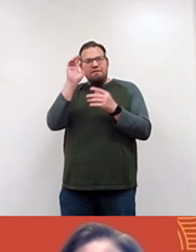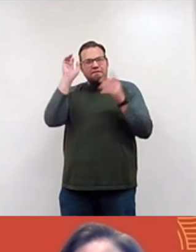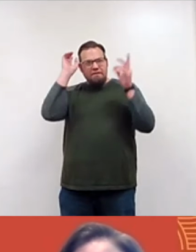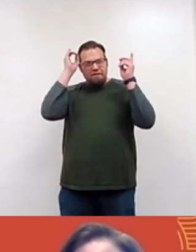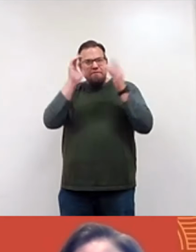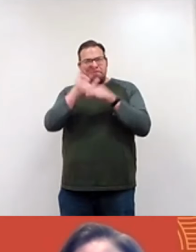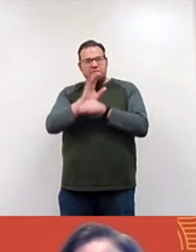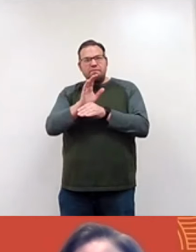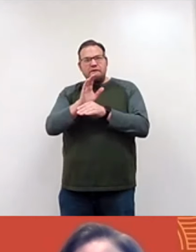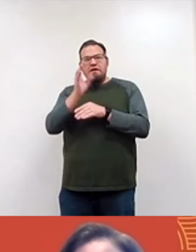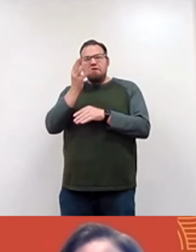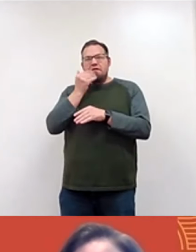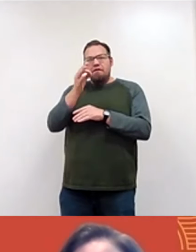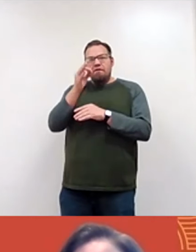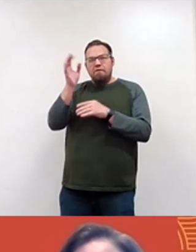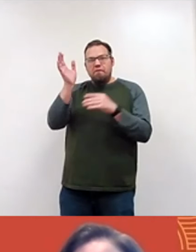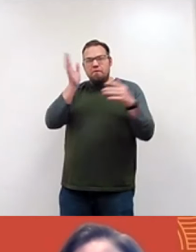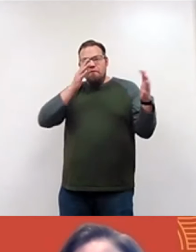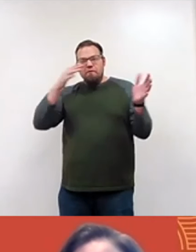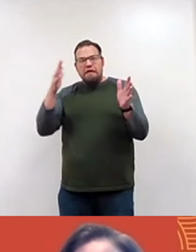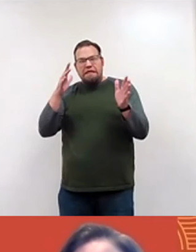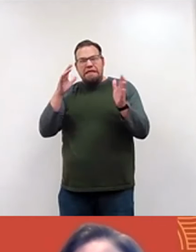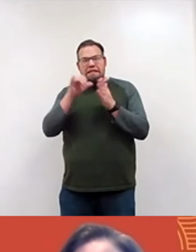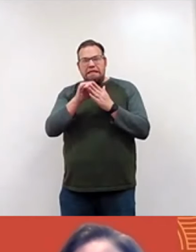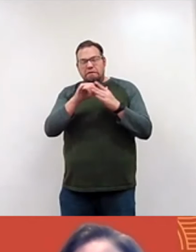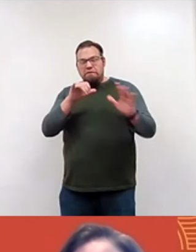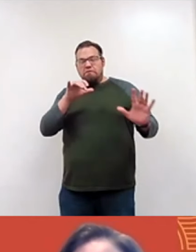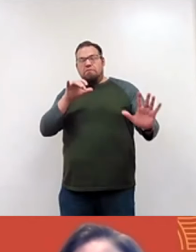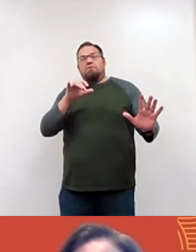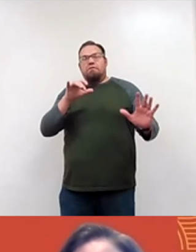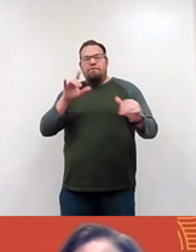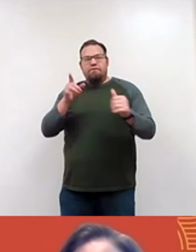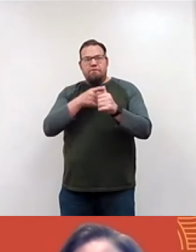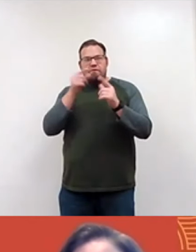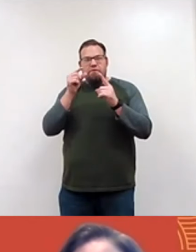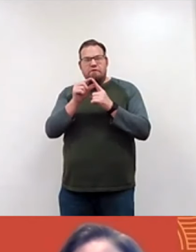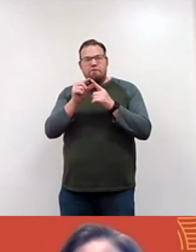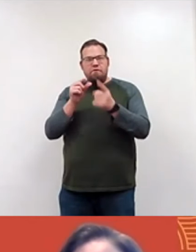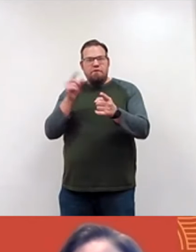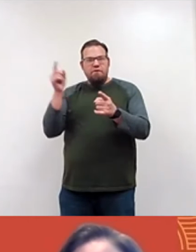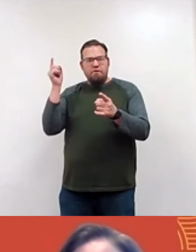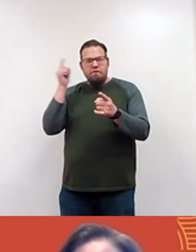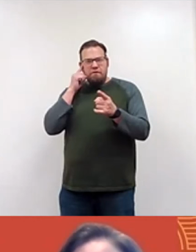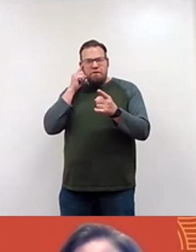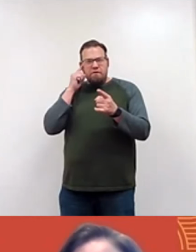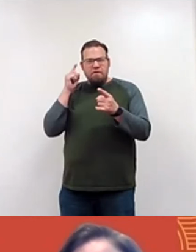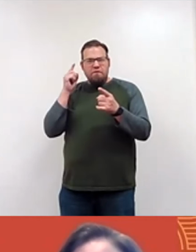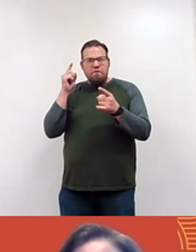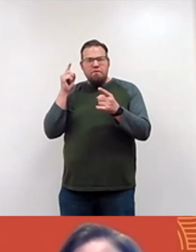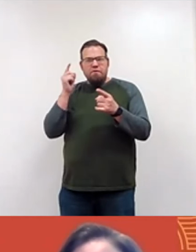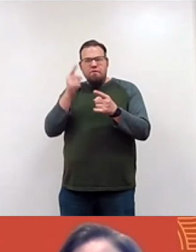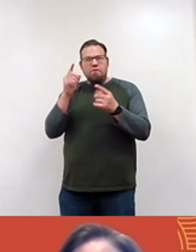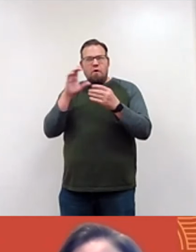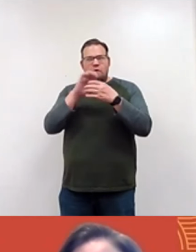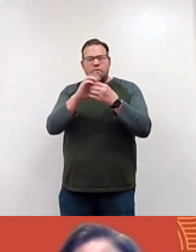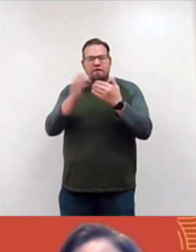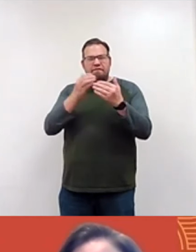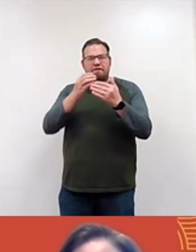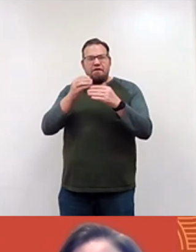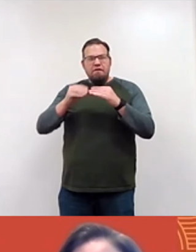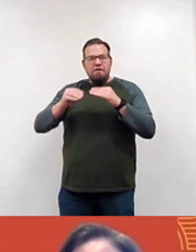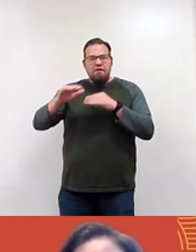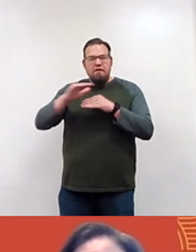That song was so profound. The first words are, you think you'll own whatever land you land on. The